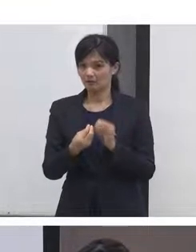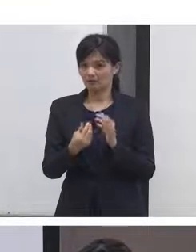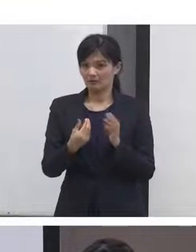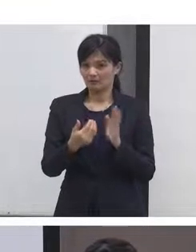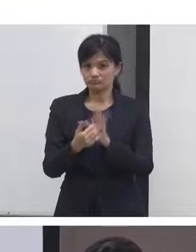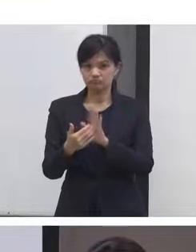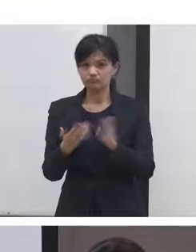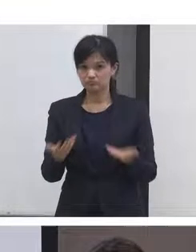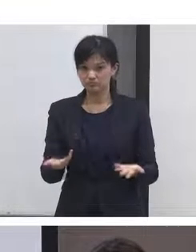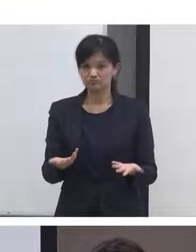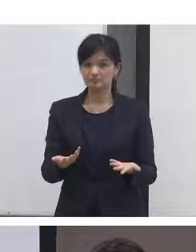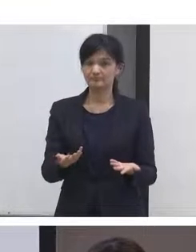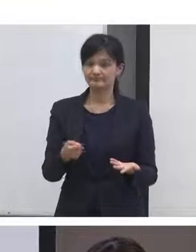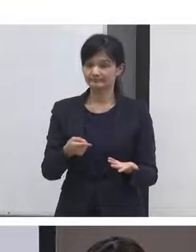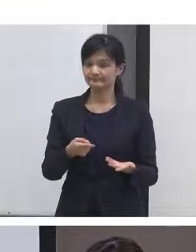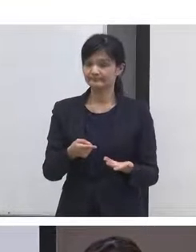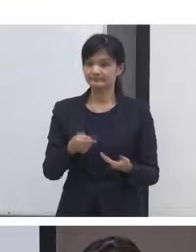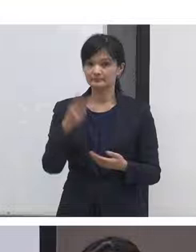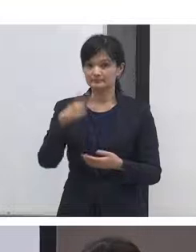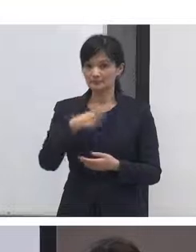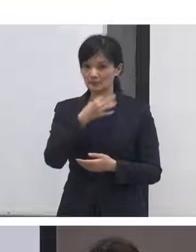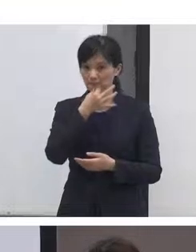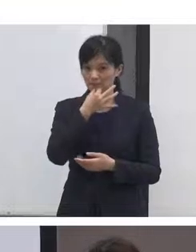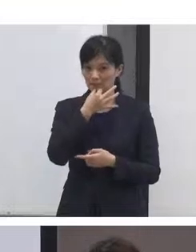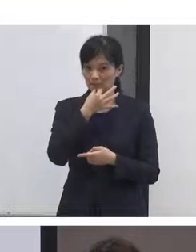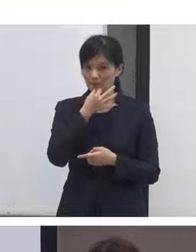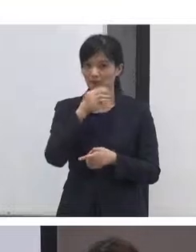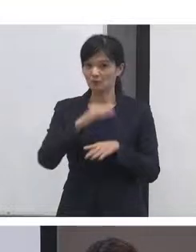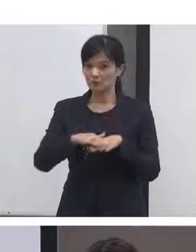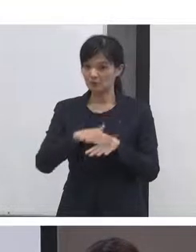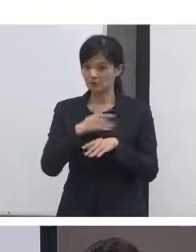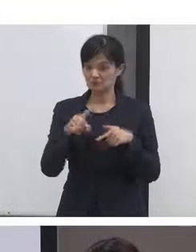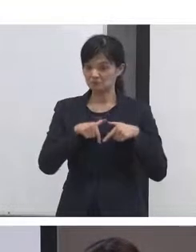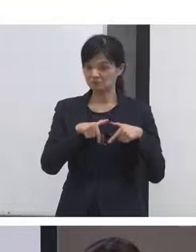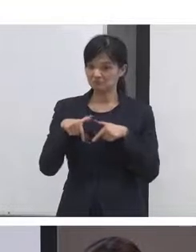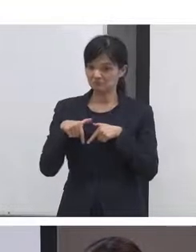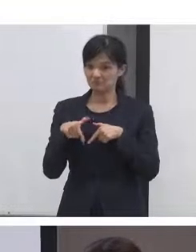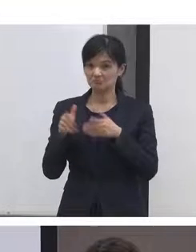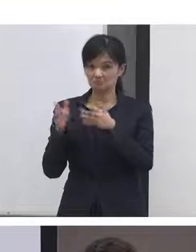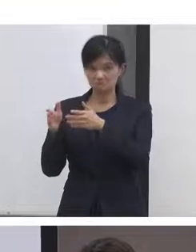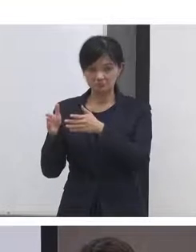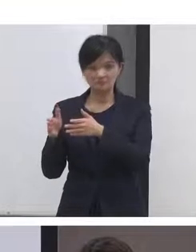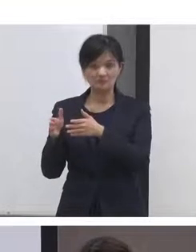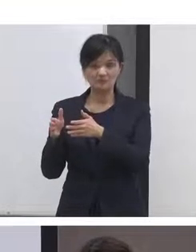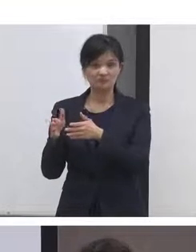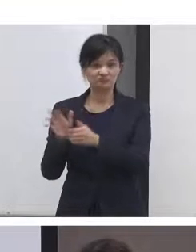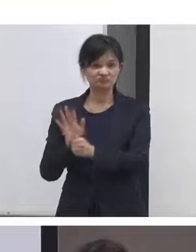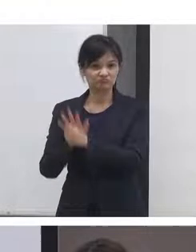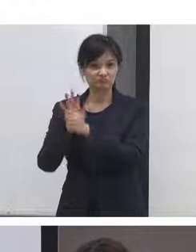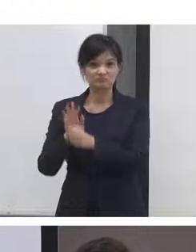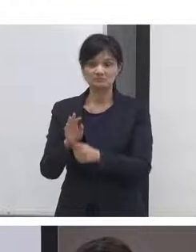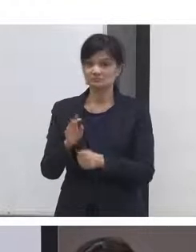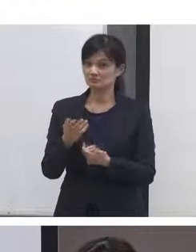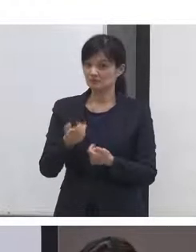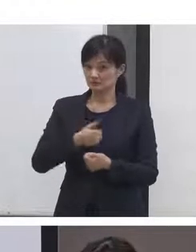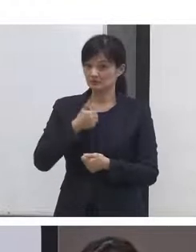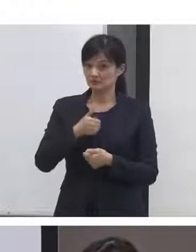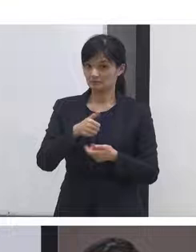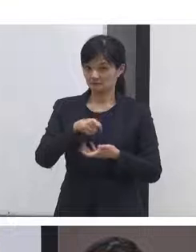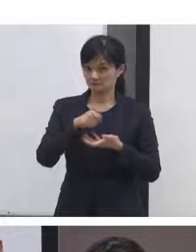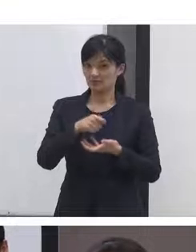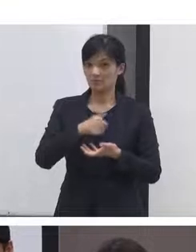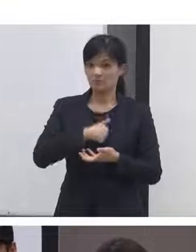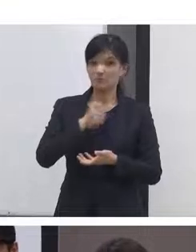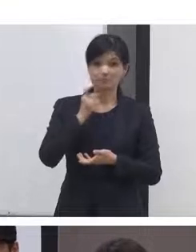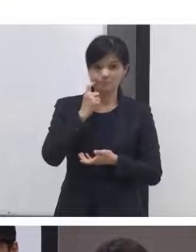众外包的多元性下降，甚至会有特约定的偏颇立场？因为其实像刚才您推荐的 Coffee 真的假的，其实他们也常常会